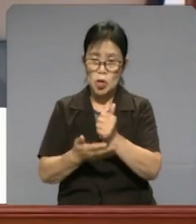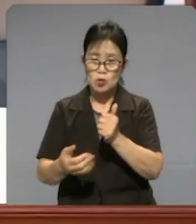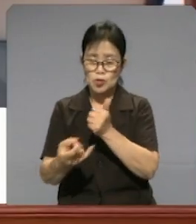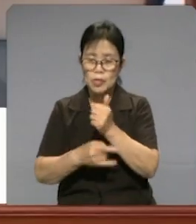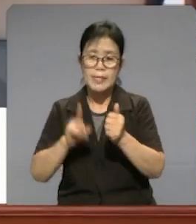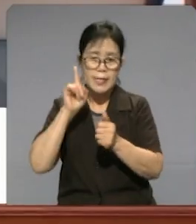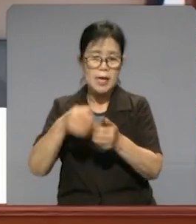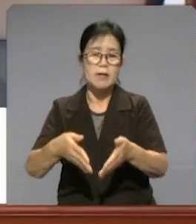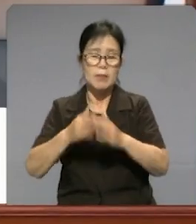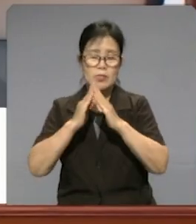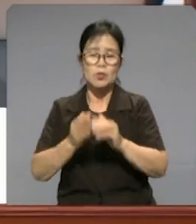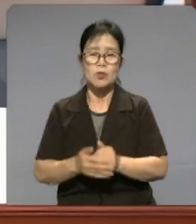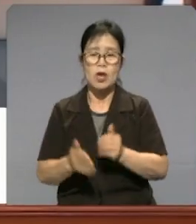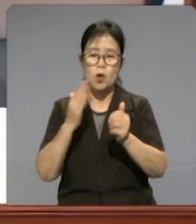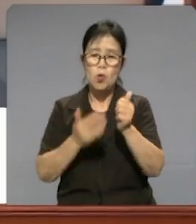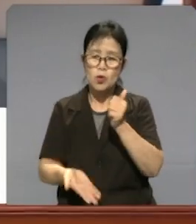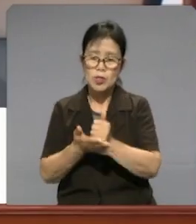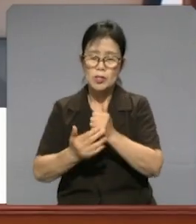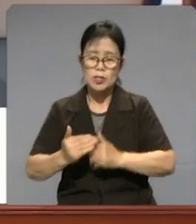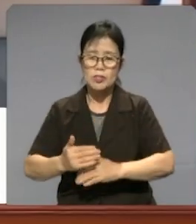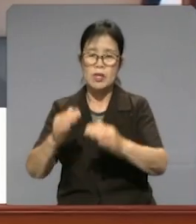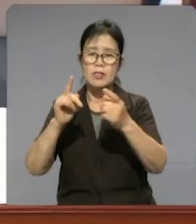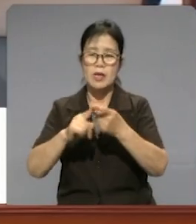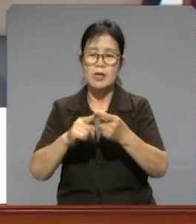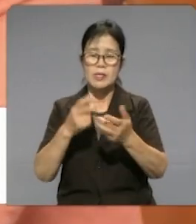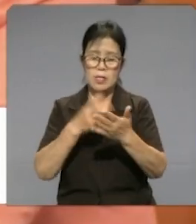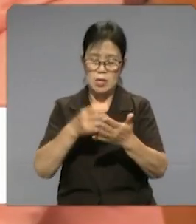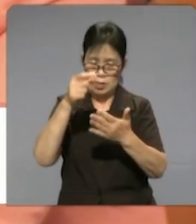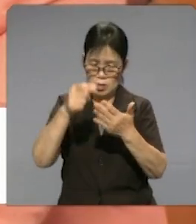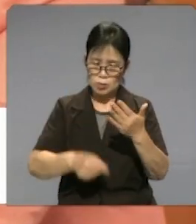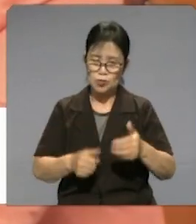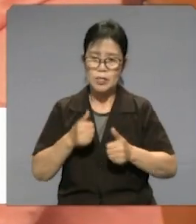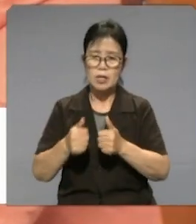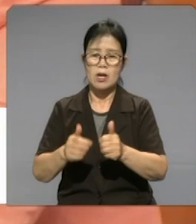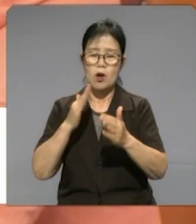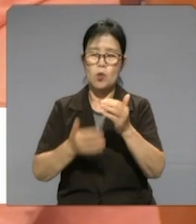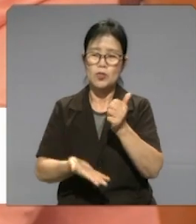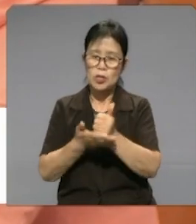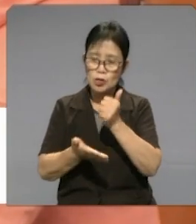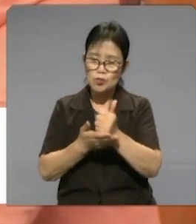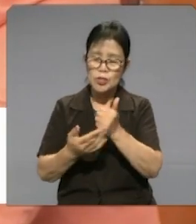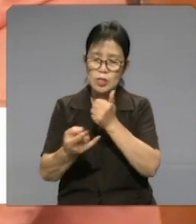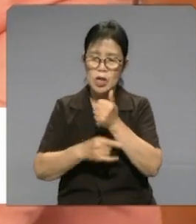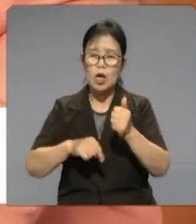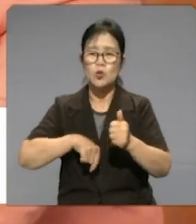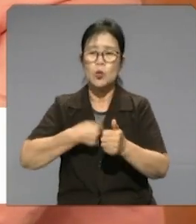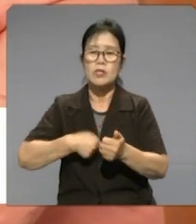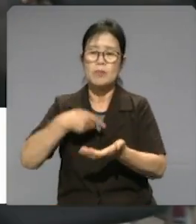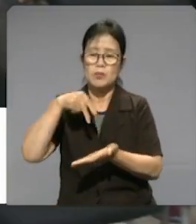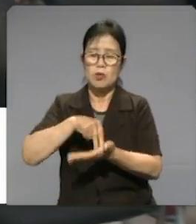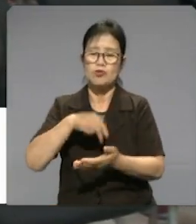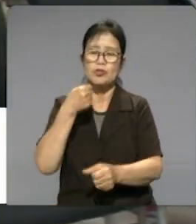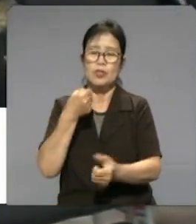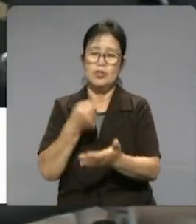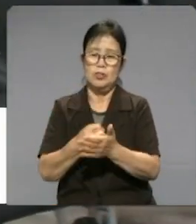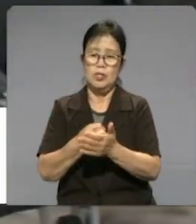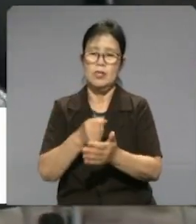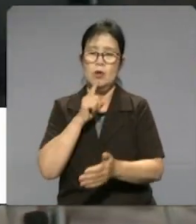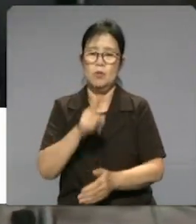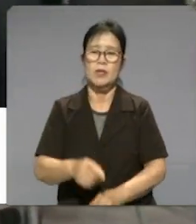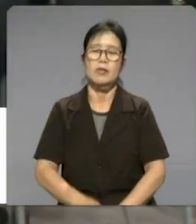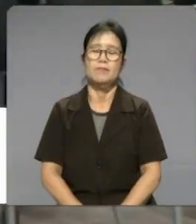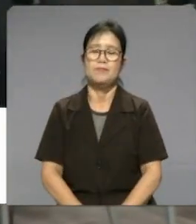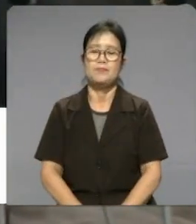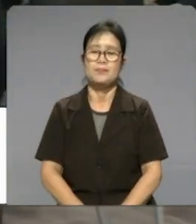발족할 것이라며 공천절차에 대해선 당헌 당구에 따라 공관위가 결정하게 돼 있다고 말했습니다